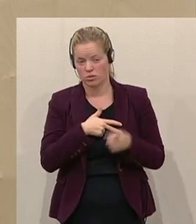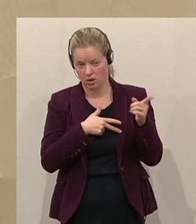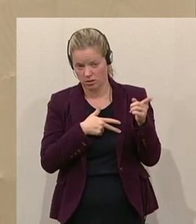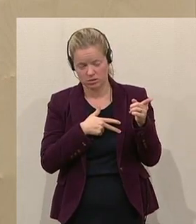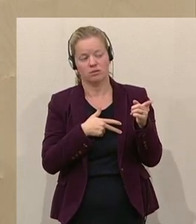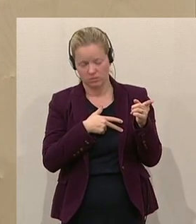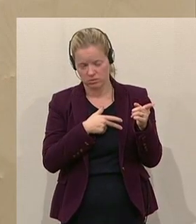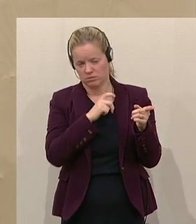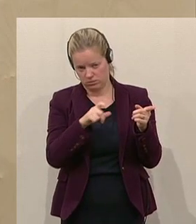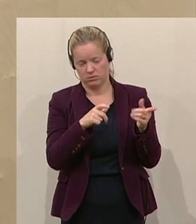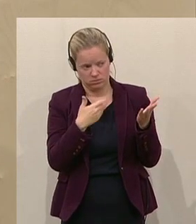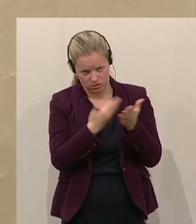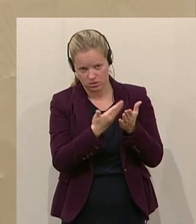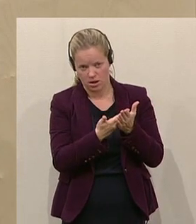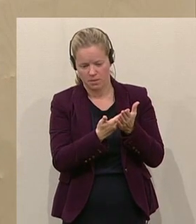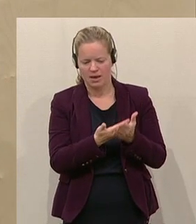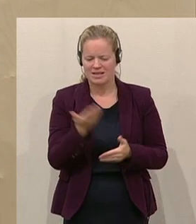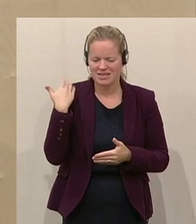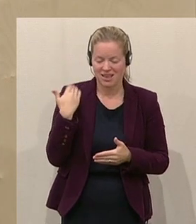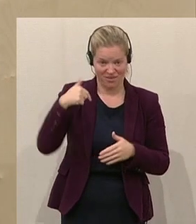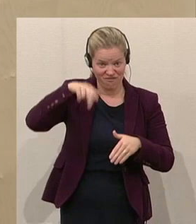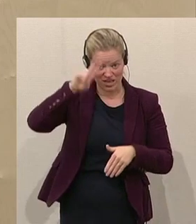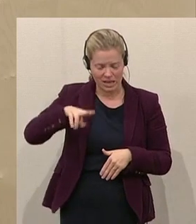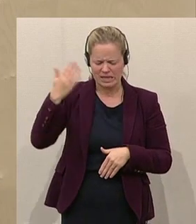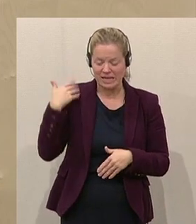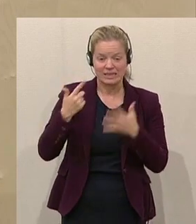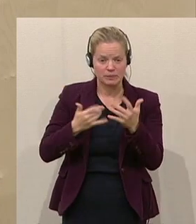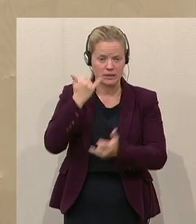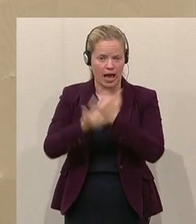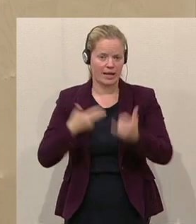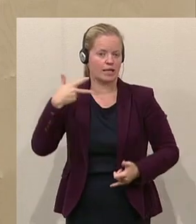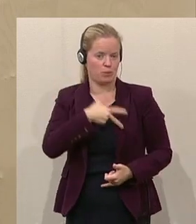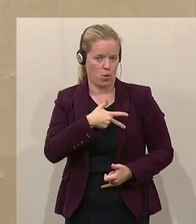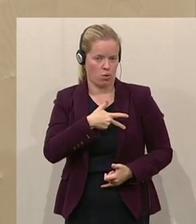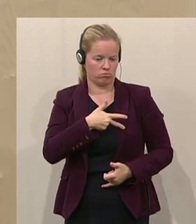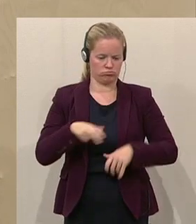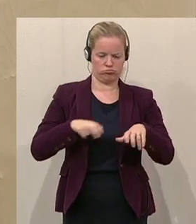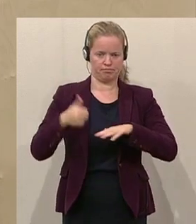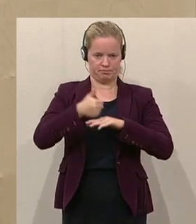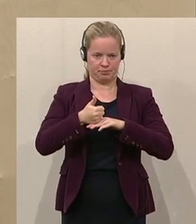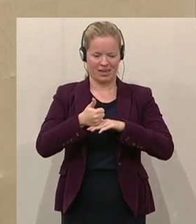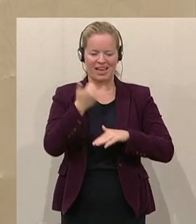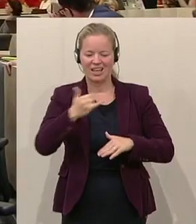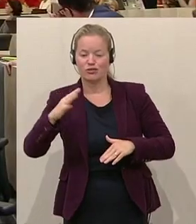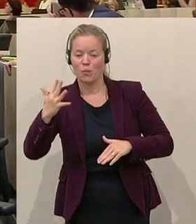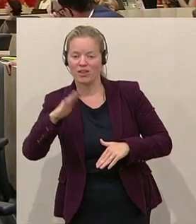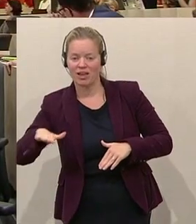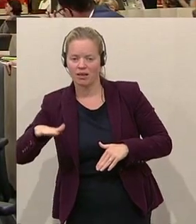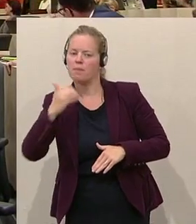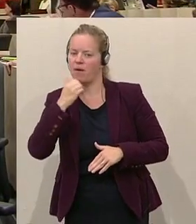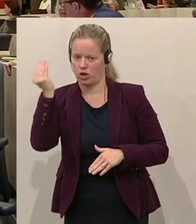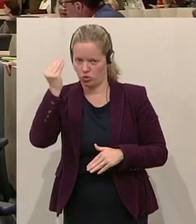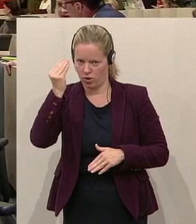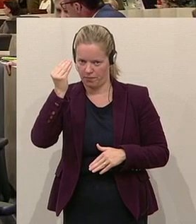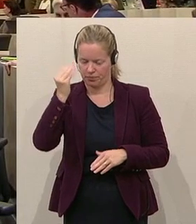zuzurechnen. Man bedenkt, dass etwa in Wien seit 70 Jahren SPÖ regiert, jedes fünfte Kind in der Privatschule geht, dass in Österreich, wo seit